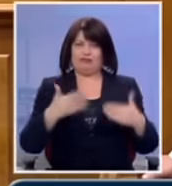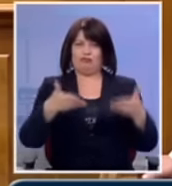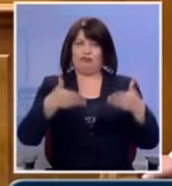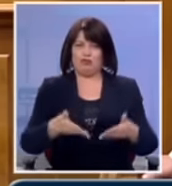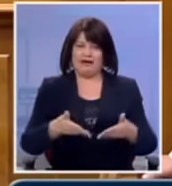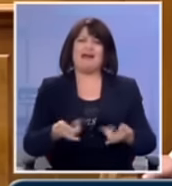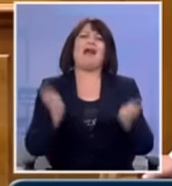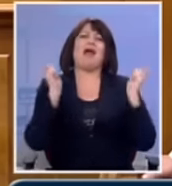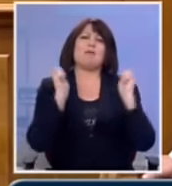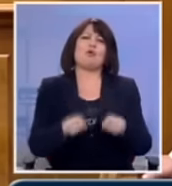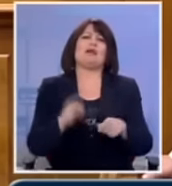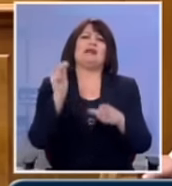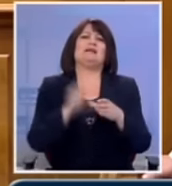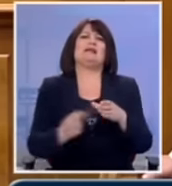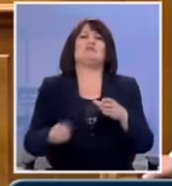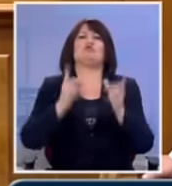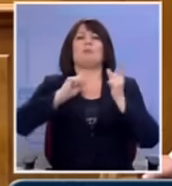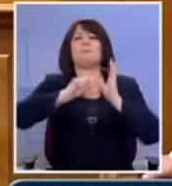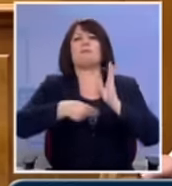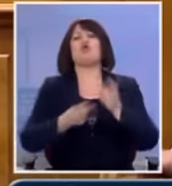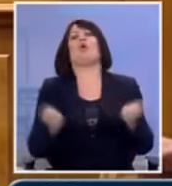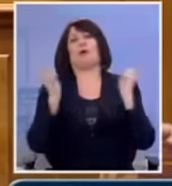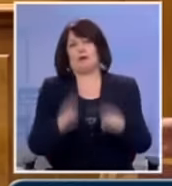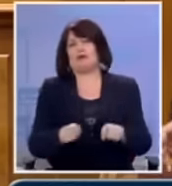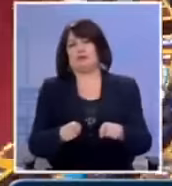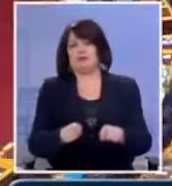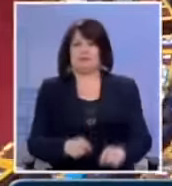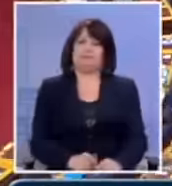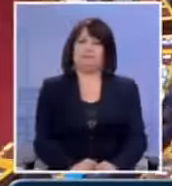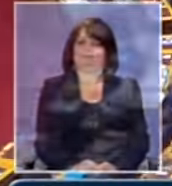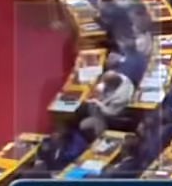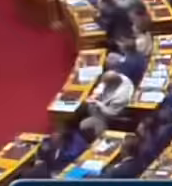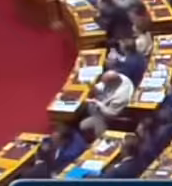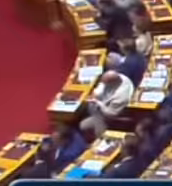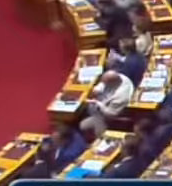δεν πρόκειται να ψηφίσει νέο μνημόνιο.